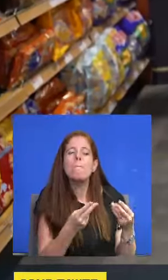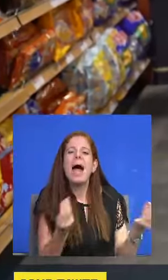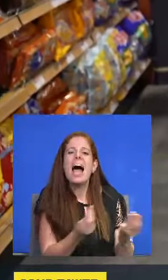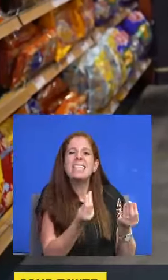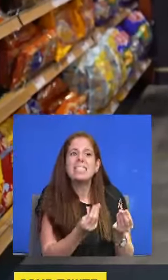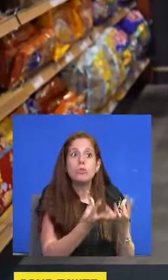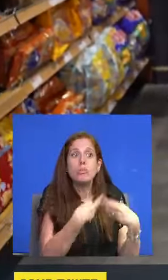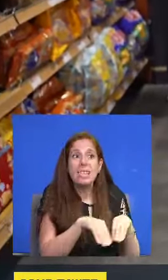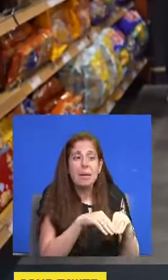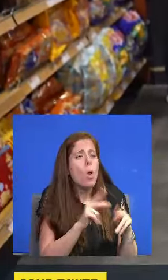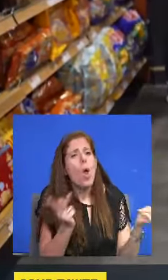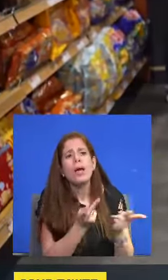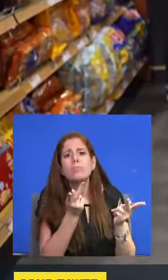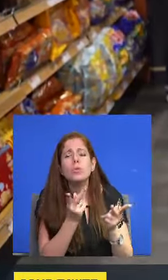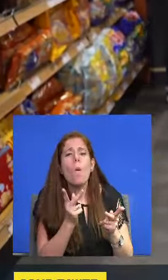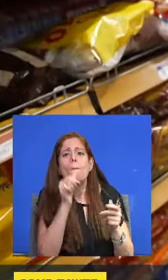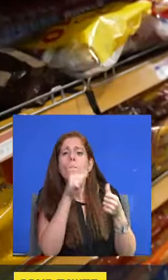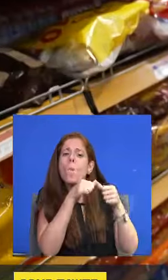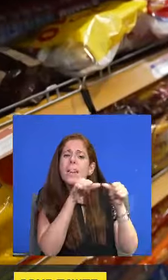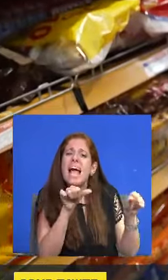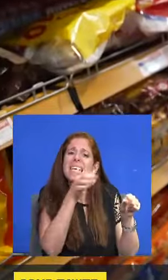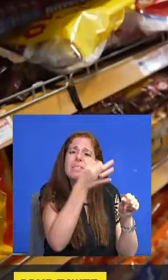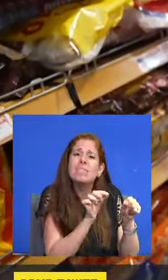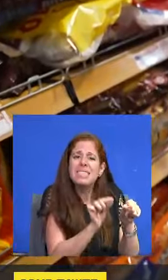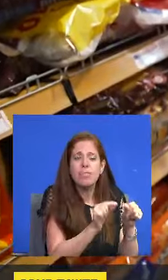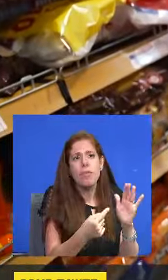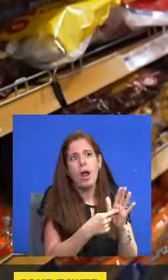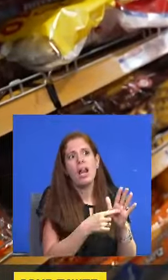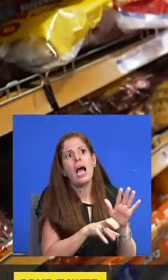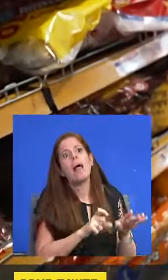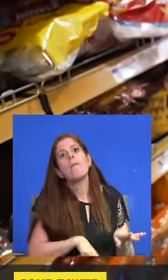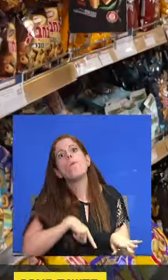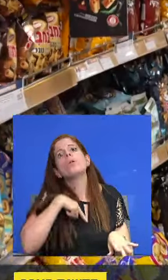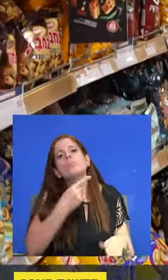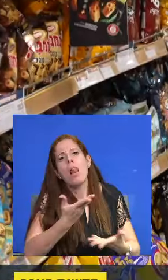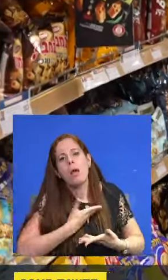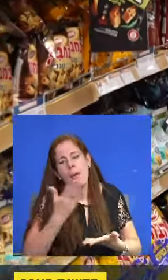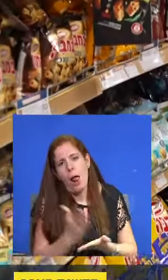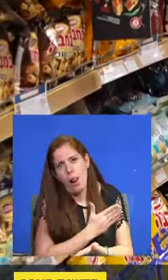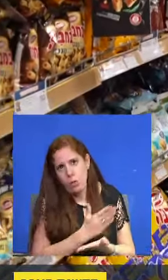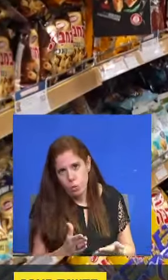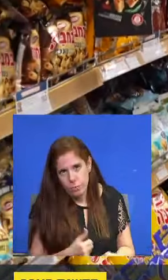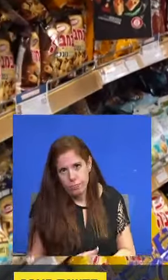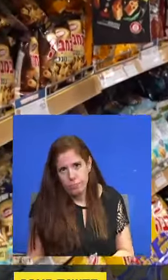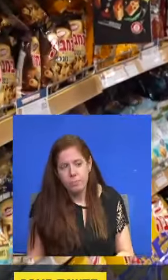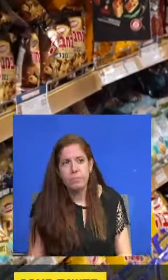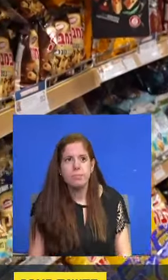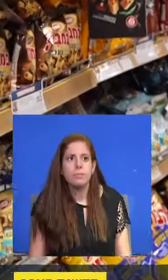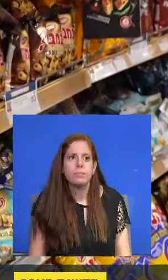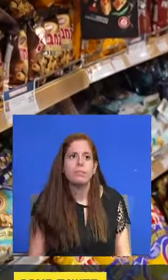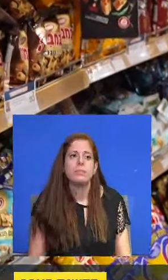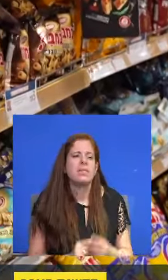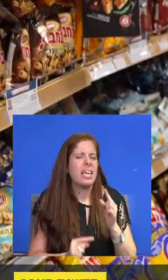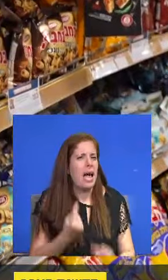דווקא חיפשו מותג ספציפי של מארז משפחתי. ולכן לקח להם המון המון המון זמן לקבל החלטות. די חריג לראות